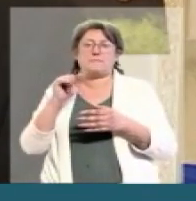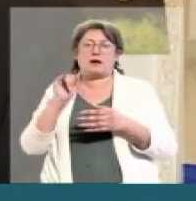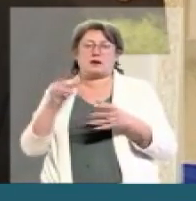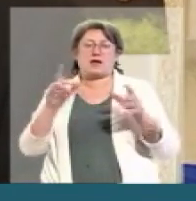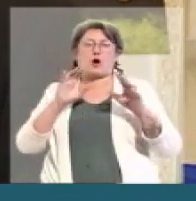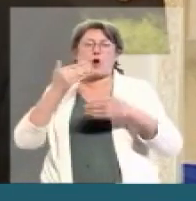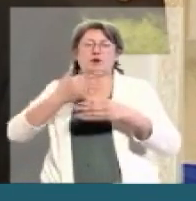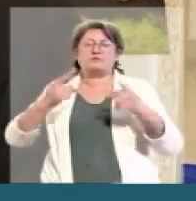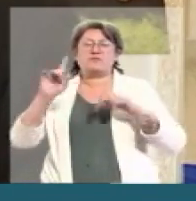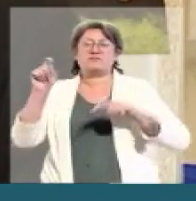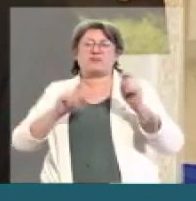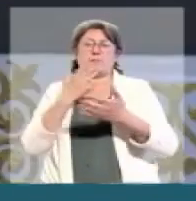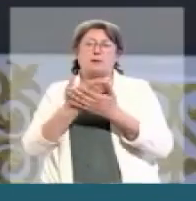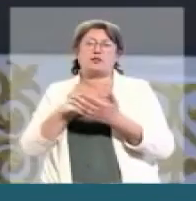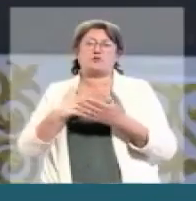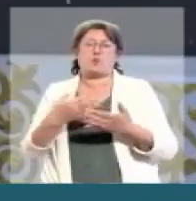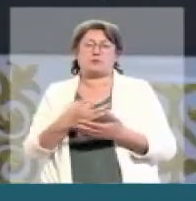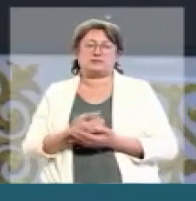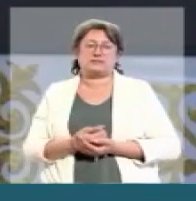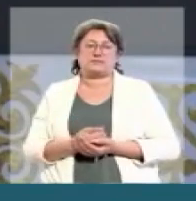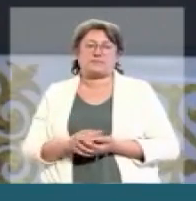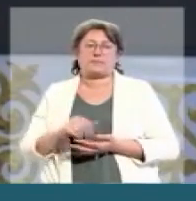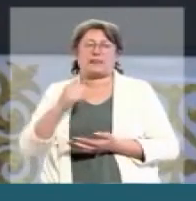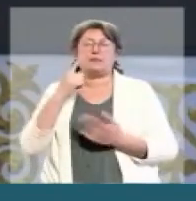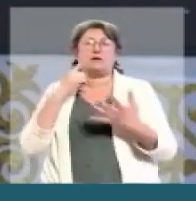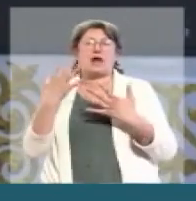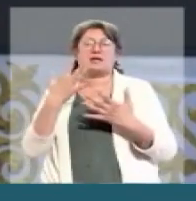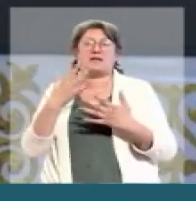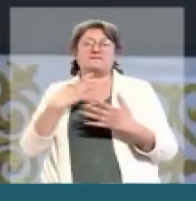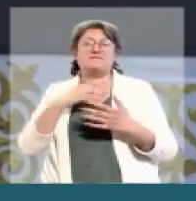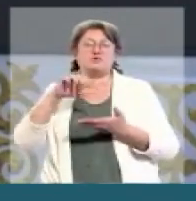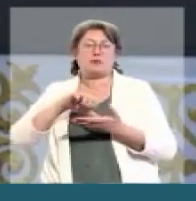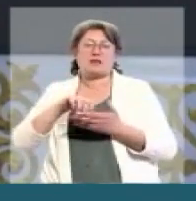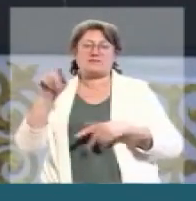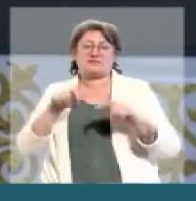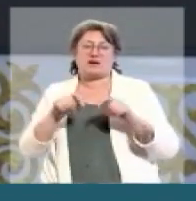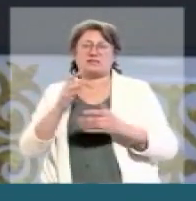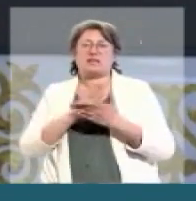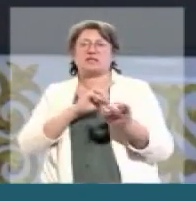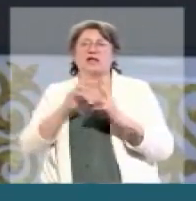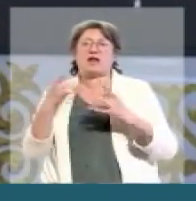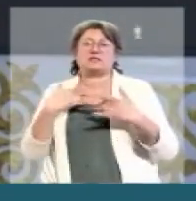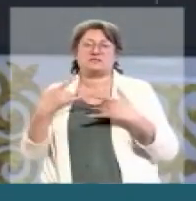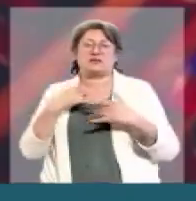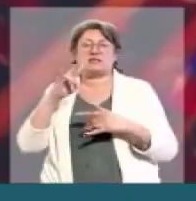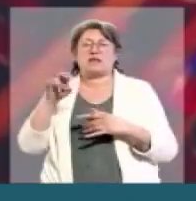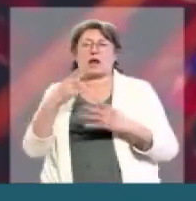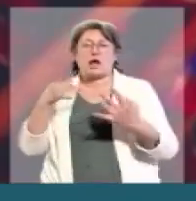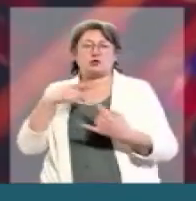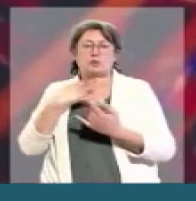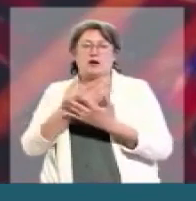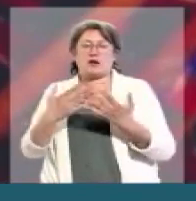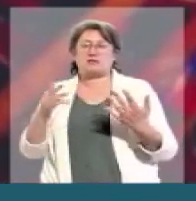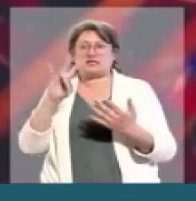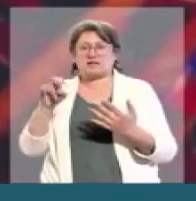сегодня представлять на фестивале в нашу область. Одним из ярких и знаковых выступлений на фестивале стал танец артистов в национальных костюмах